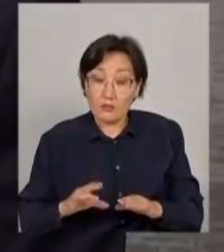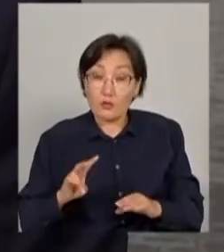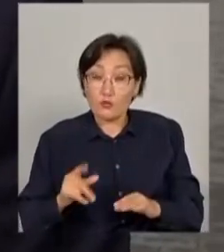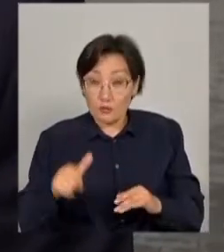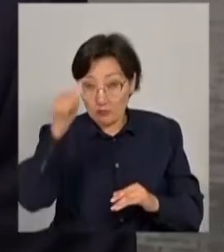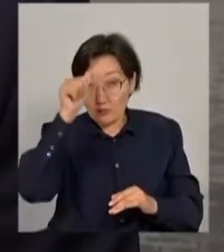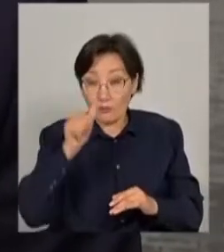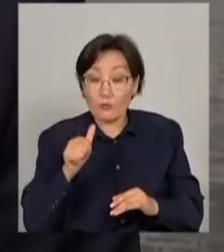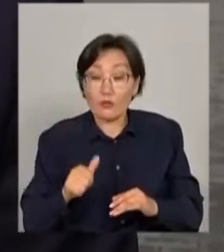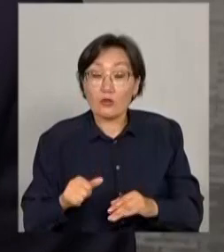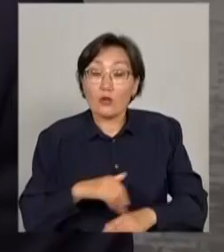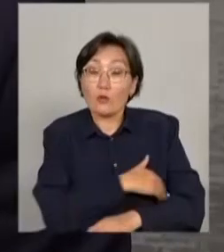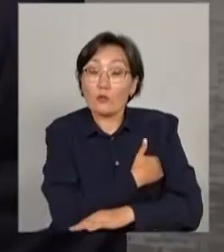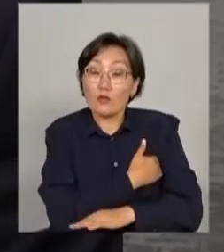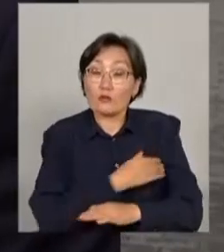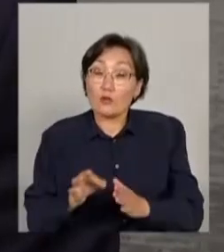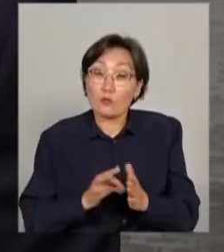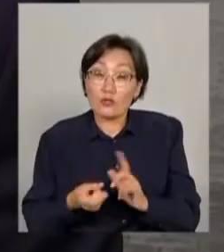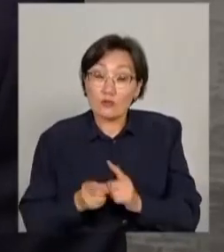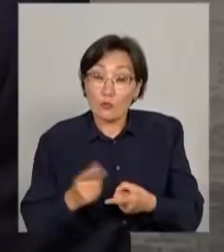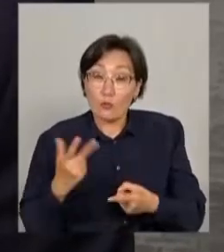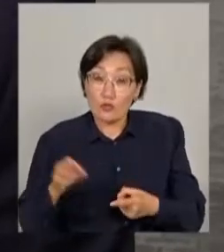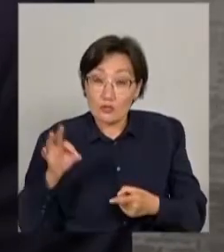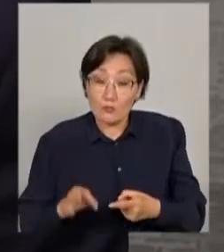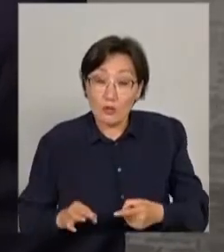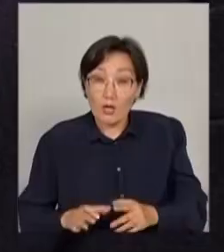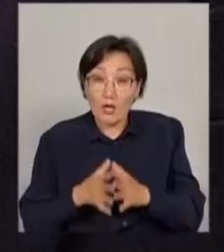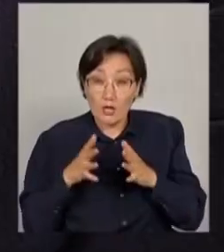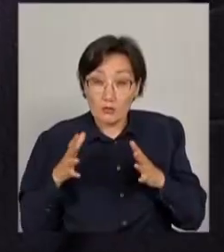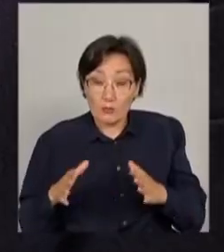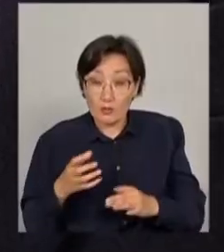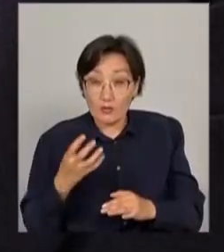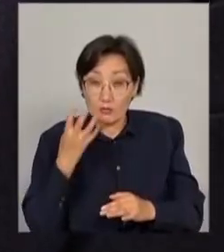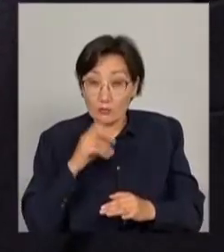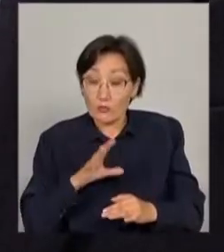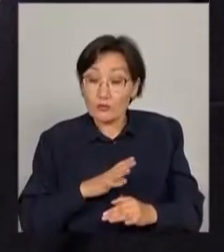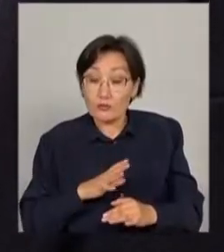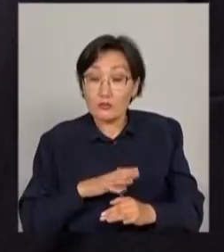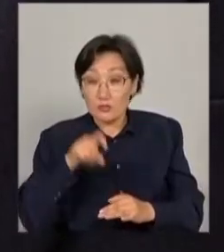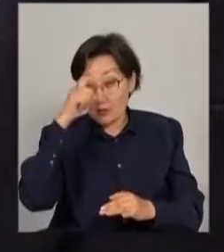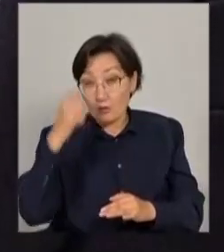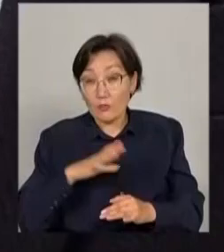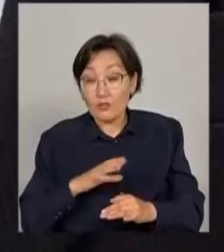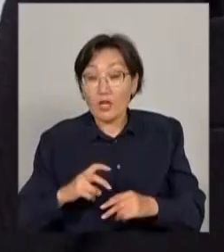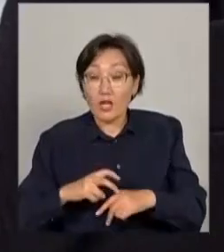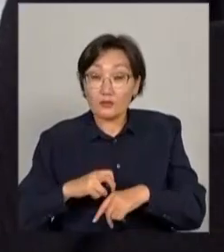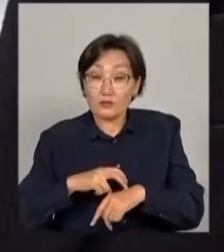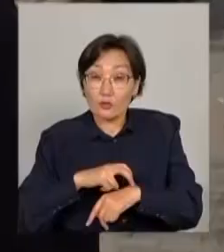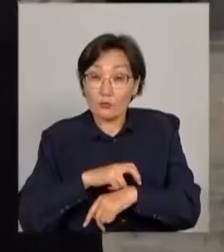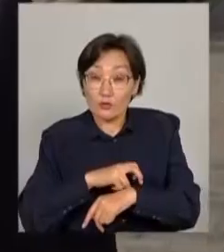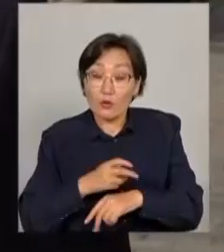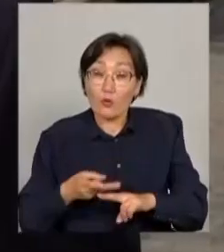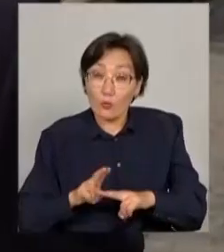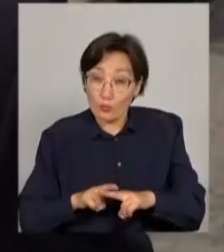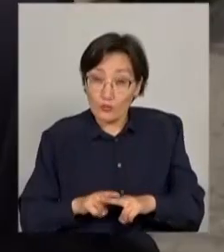айында температура күрт өзгеруі 30 градустан астам болды. Ағаш қандаласының көбеюіне күрт себеп